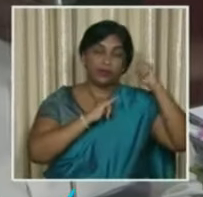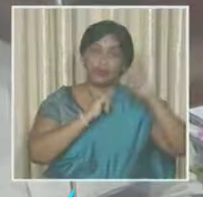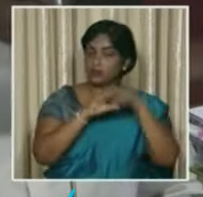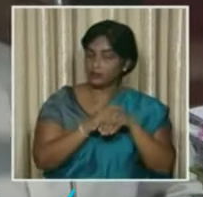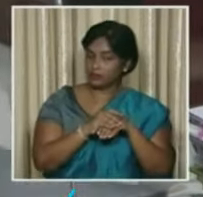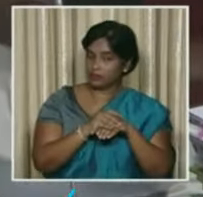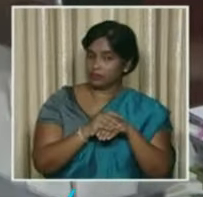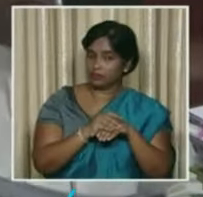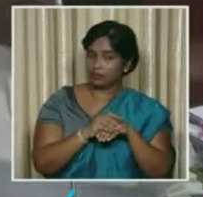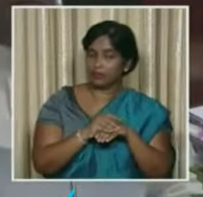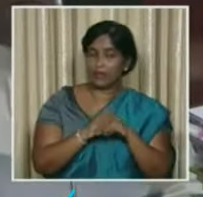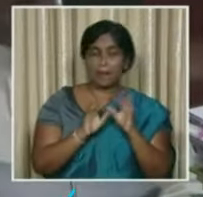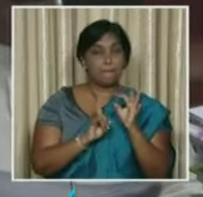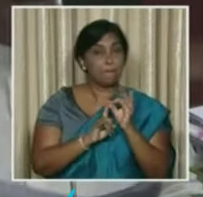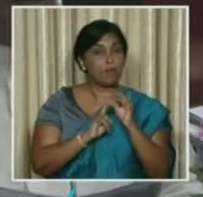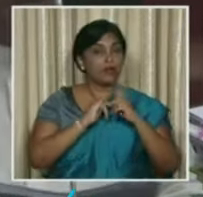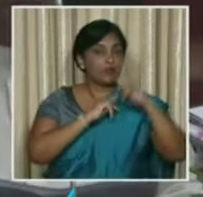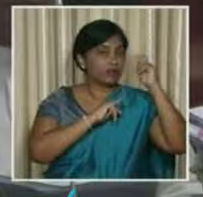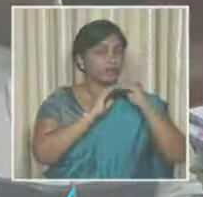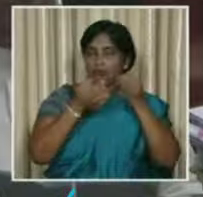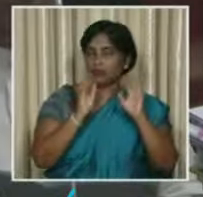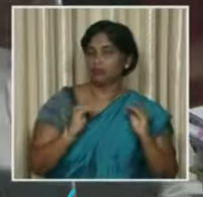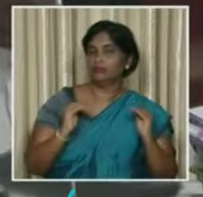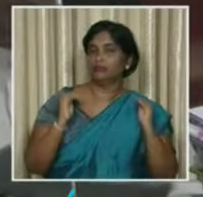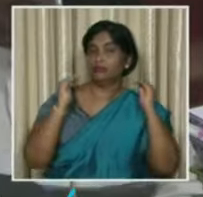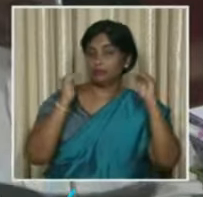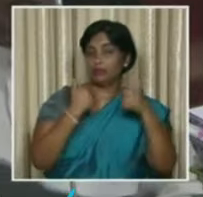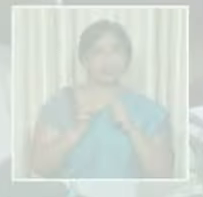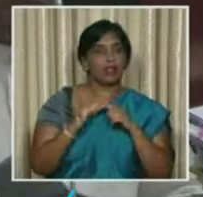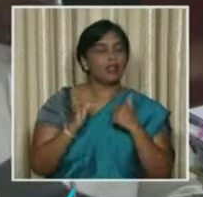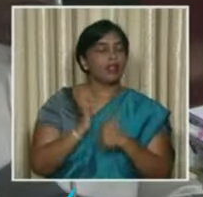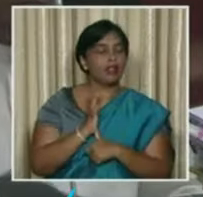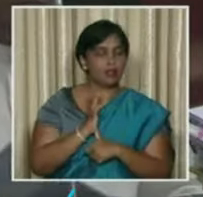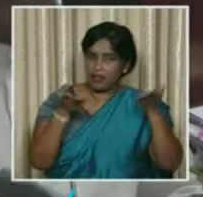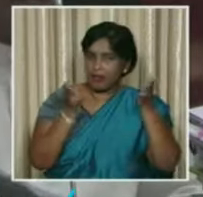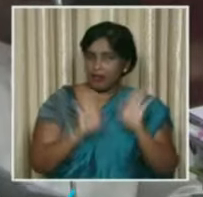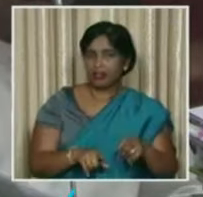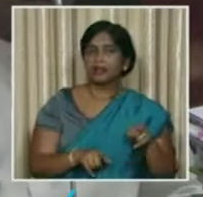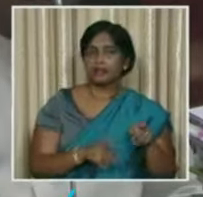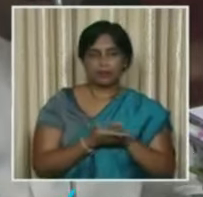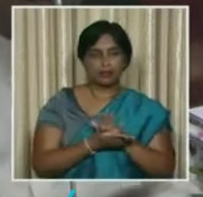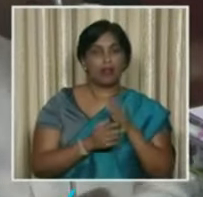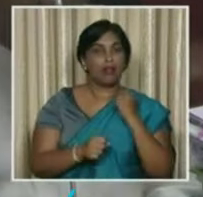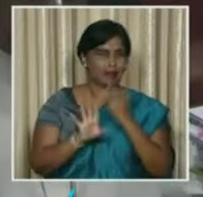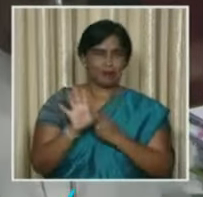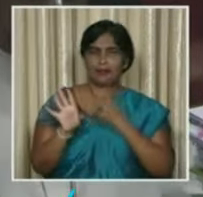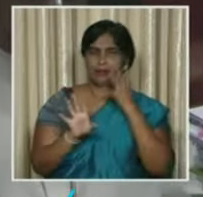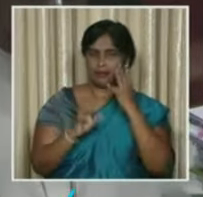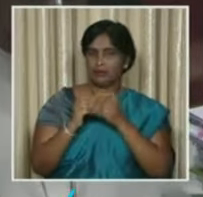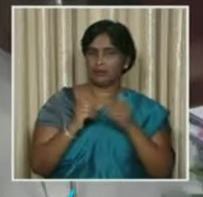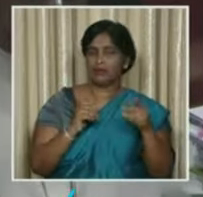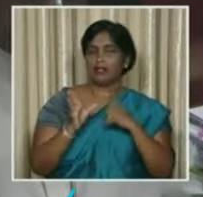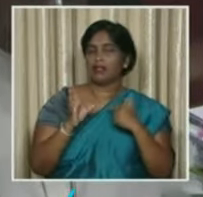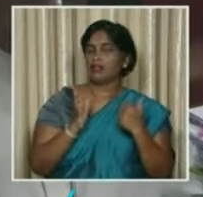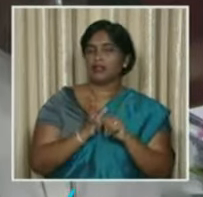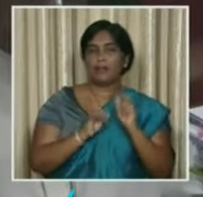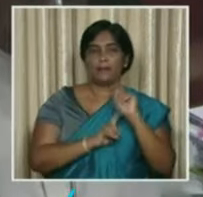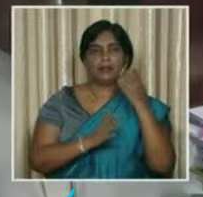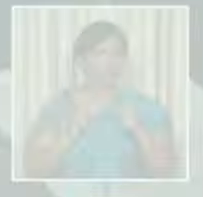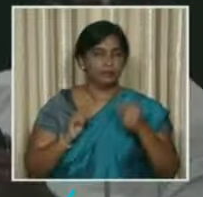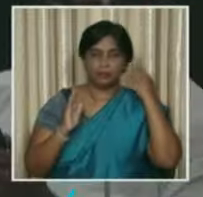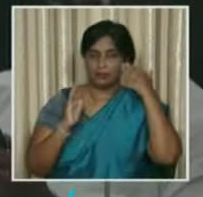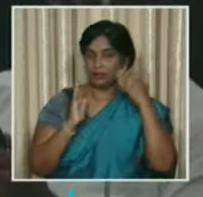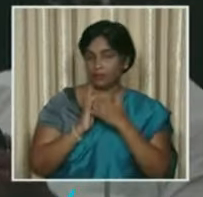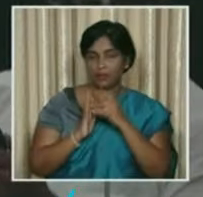සහ පෞද්ගලික විශ්වවිද්‍යාලවල ප්‍රවිතිය හදන්න මම පනතක් හදලා තිබ්බා. ආණ්ඩු වෙනස් වුණයින් පස්සේ ඒ පනත පාර්ලිමේන්තුවට ඉදිරිපත්